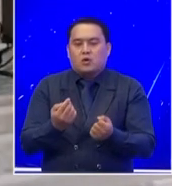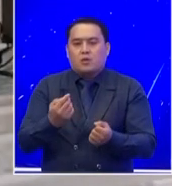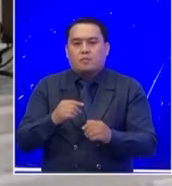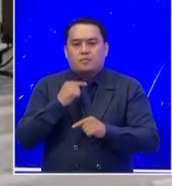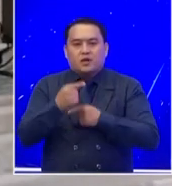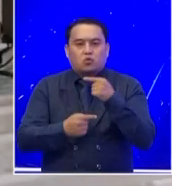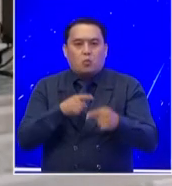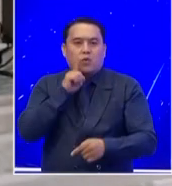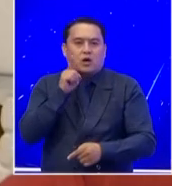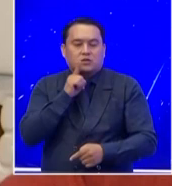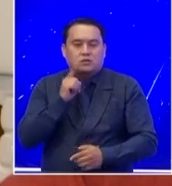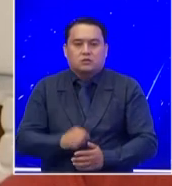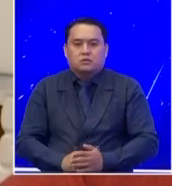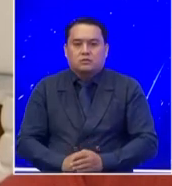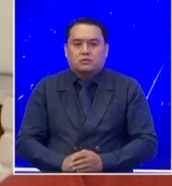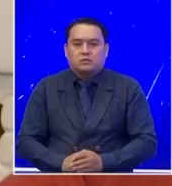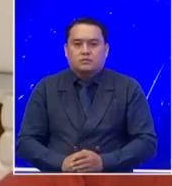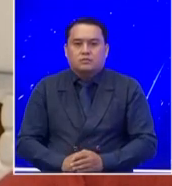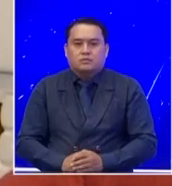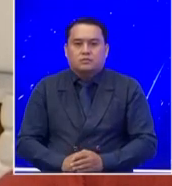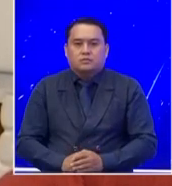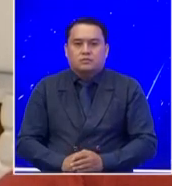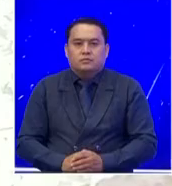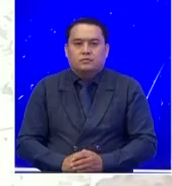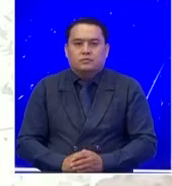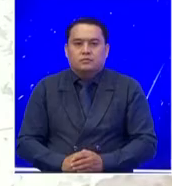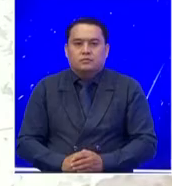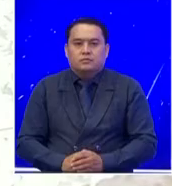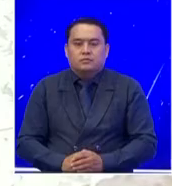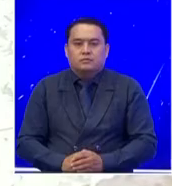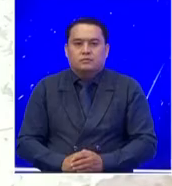подрастающего поколения. Евгения Присяжная, Мадина Берикова, Нуржан Муканов,